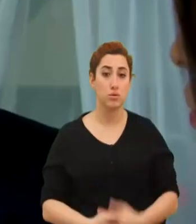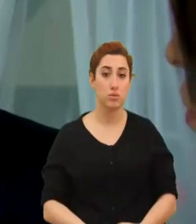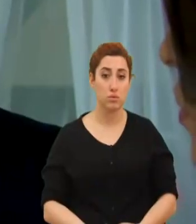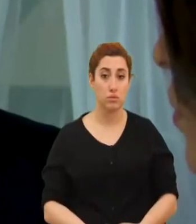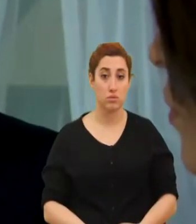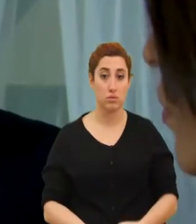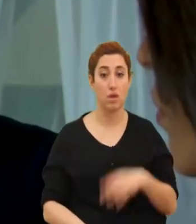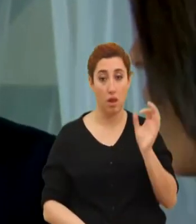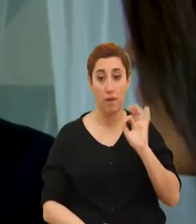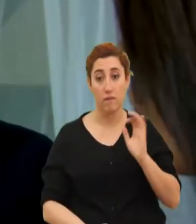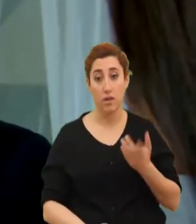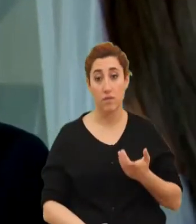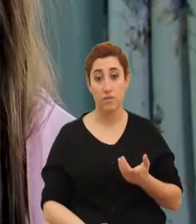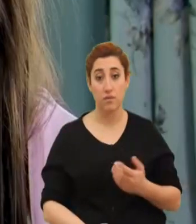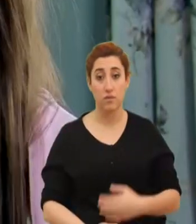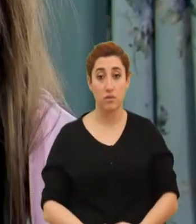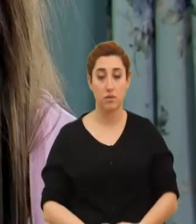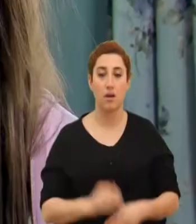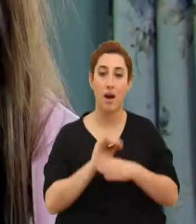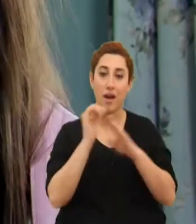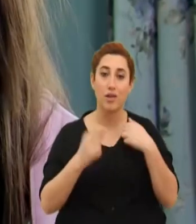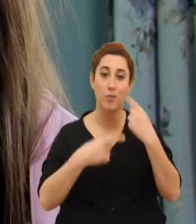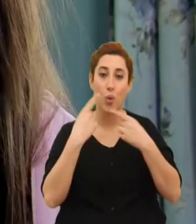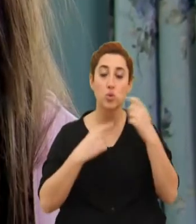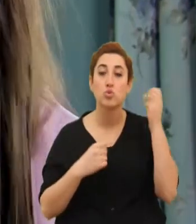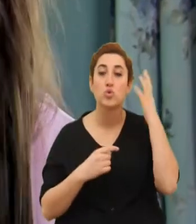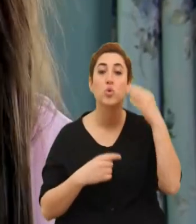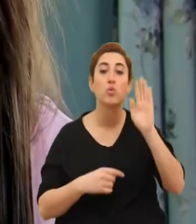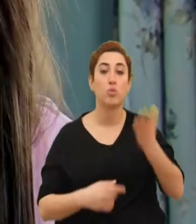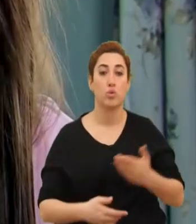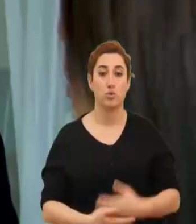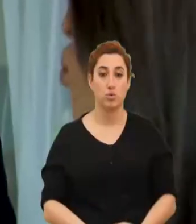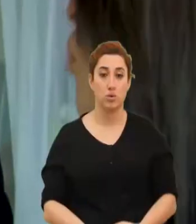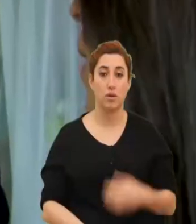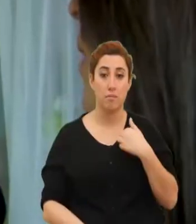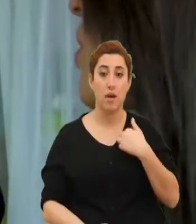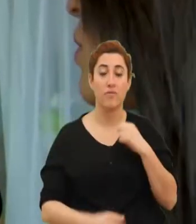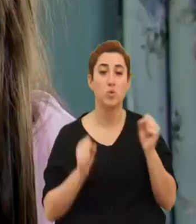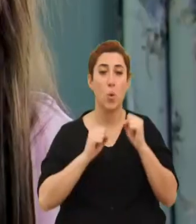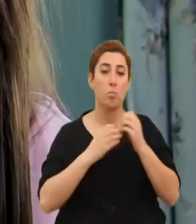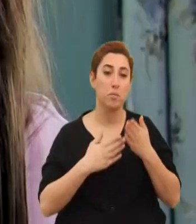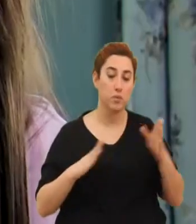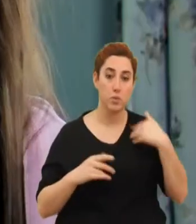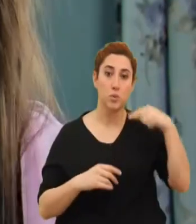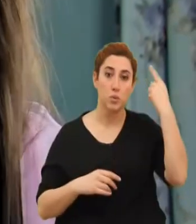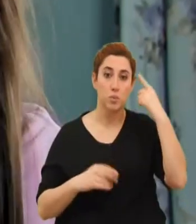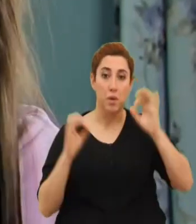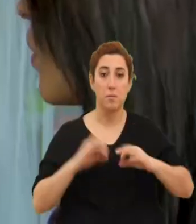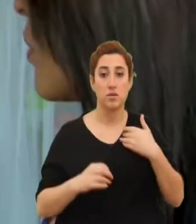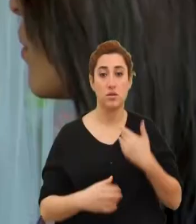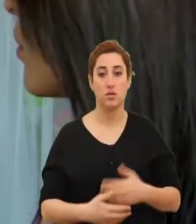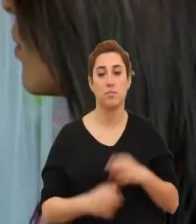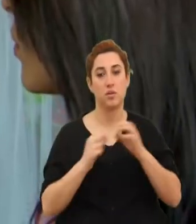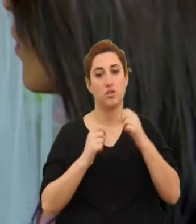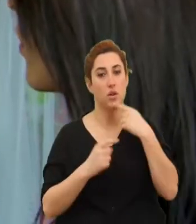bakmıyorsun. Evet. Hayatım, konuştuklarımı bile duymuyorsun. Benden soğumaya başladığını düşünmeye başladım